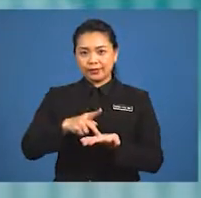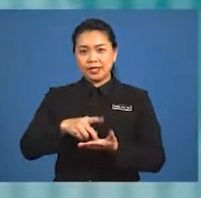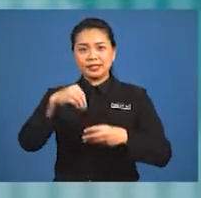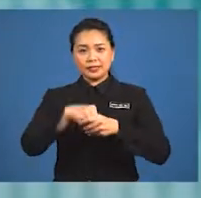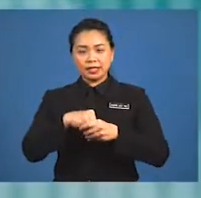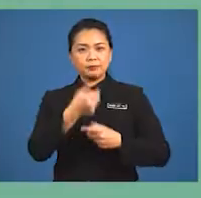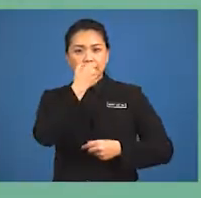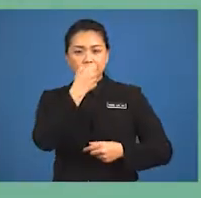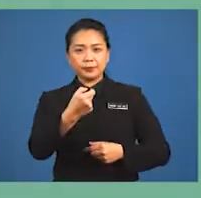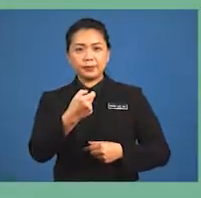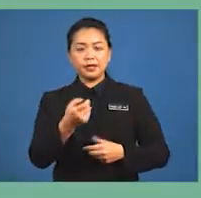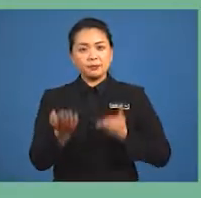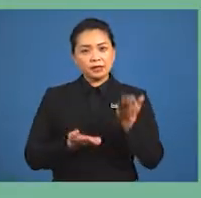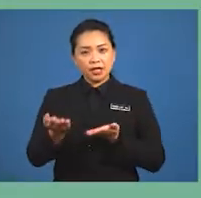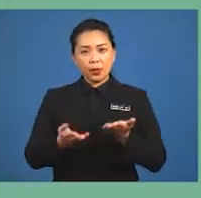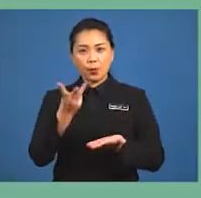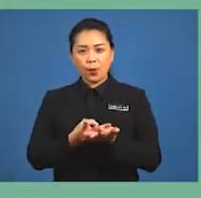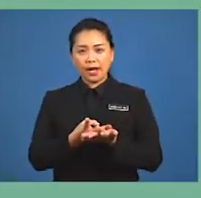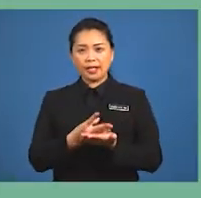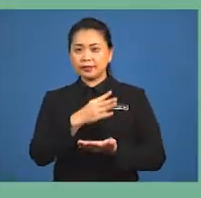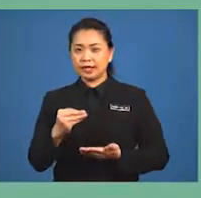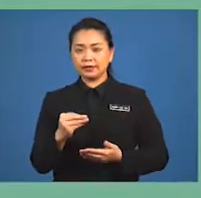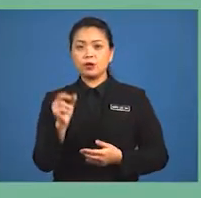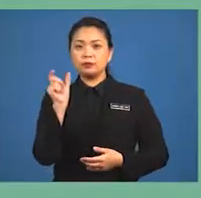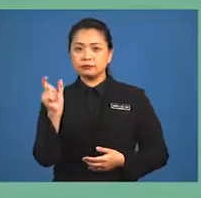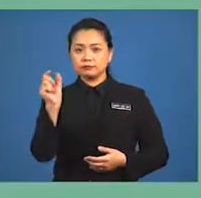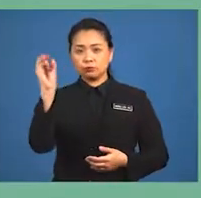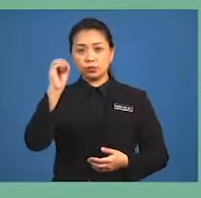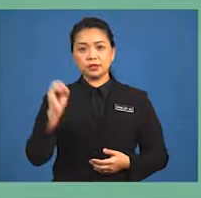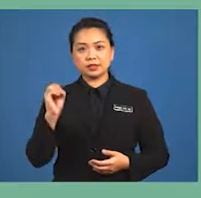dalam mempengaruhi penawaran wang dan kadar bunga.